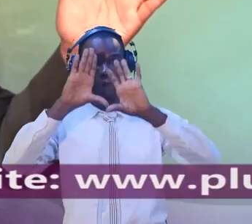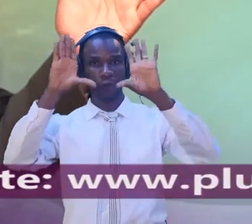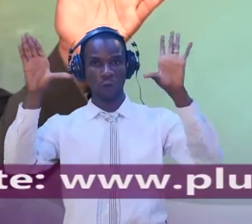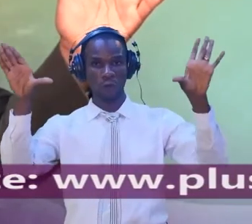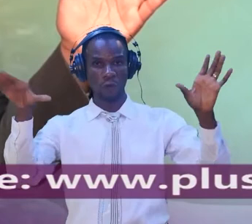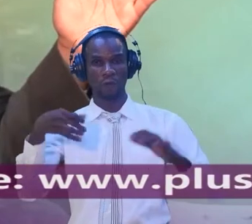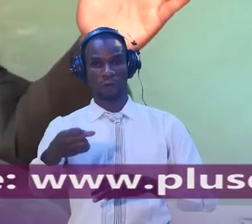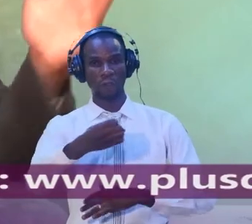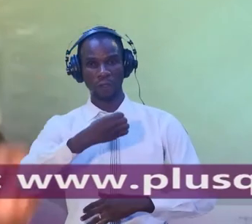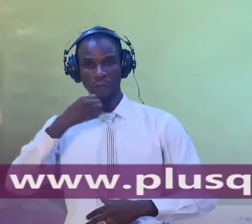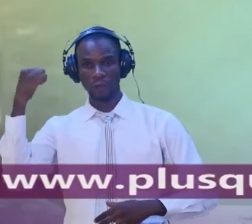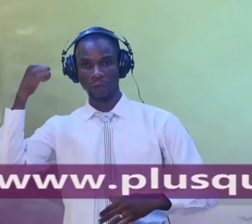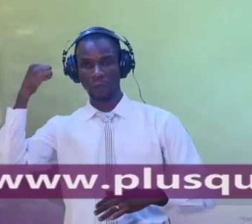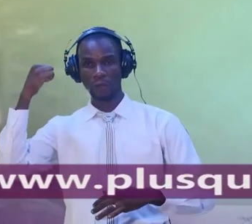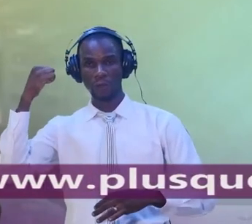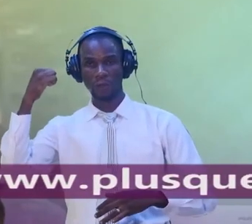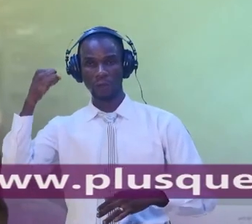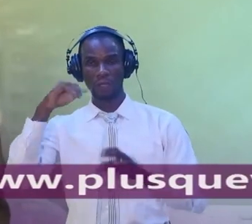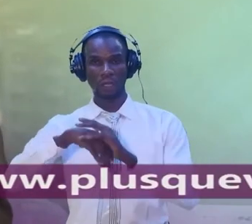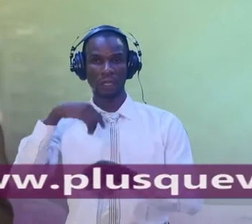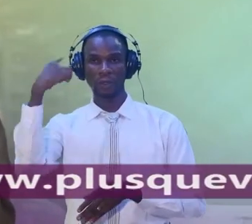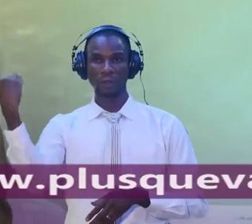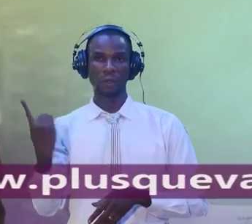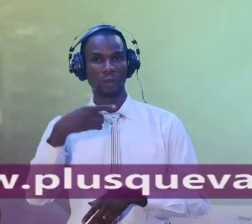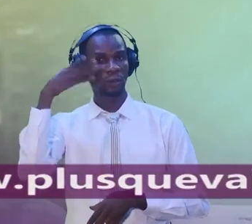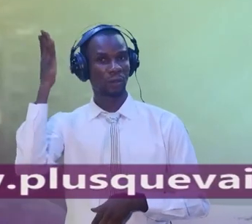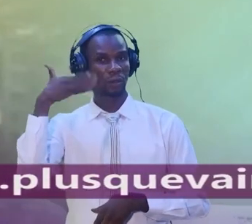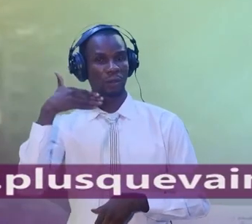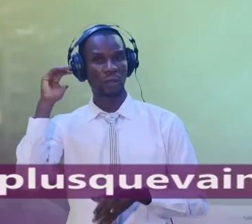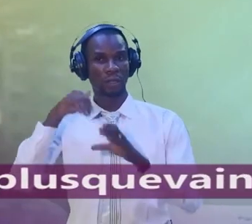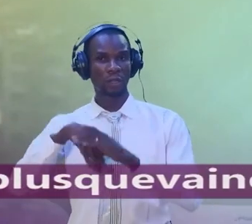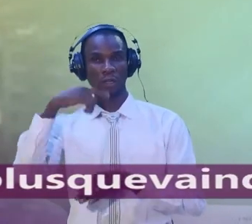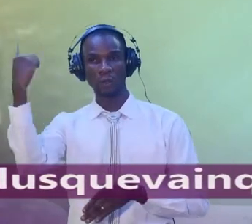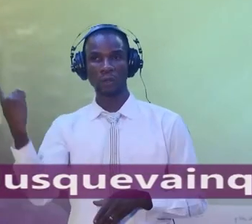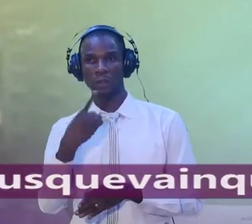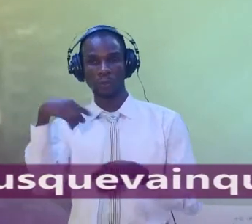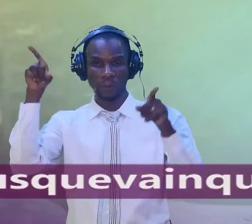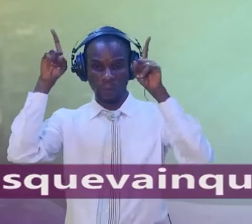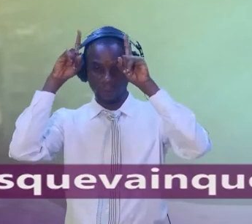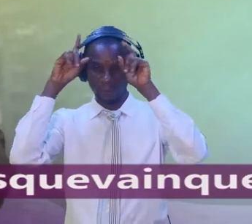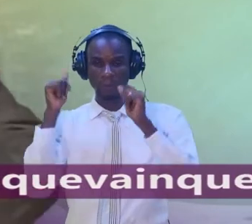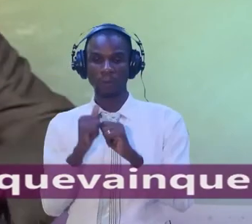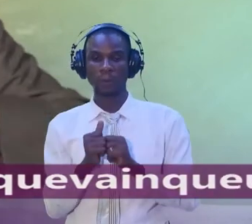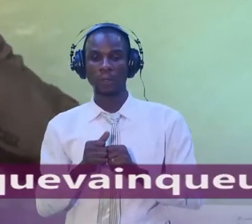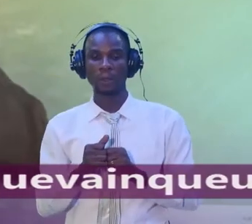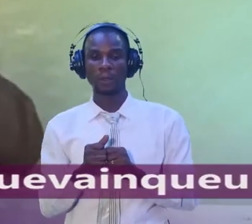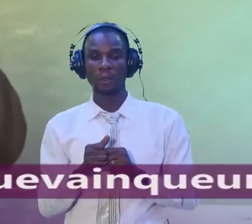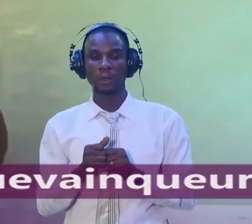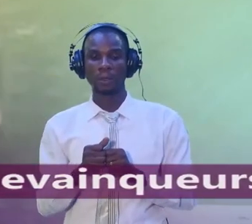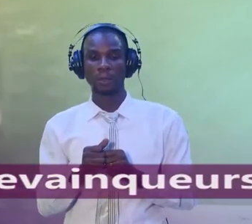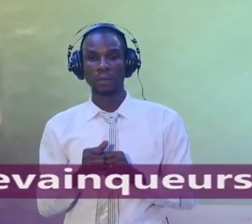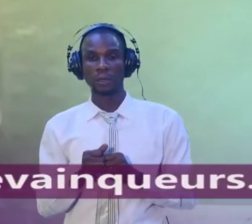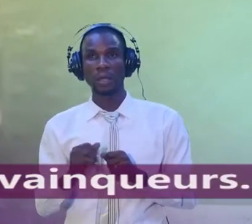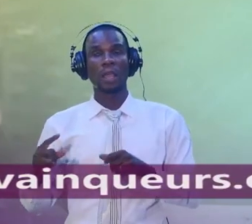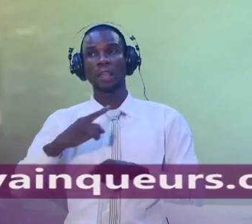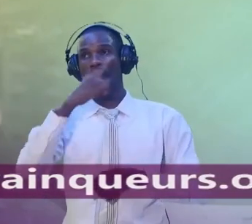waganga, wale wanaokuambia wanakusaidia mambo mengi kiroho, utagundua kwamba umeingia